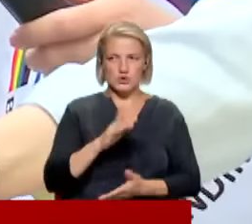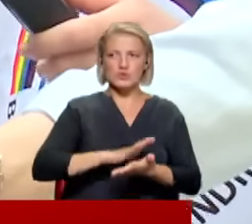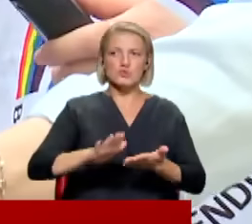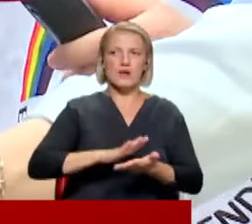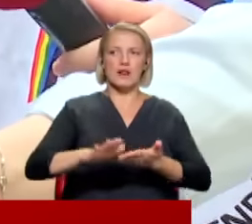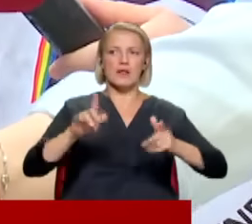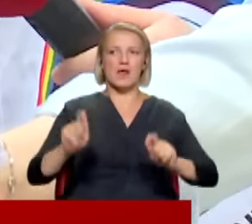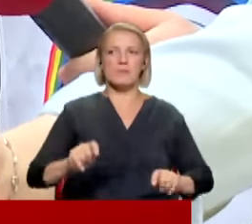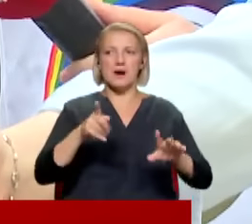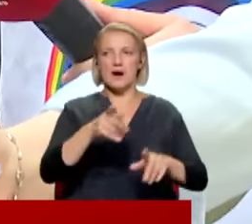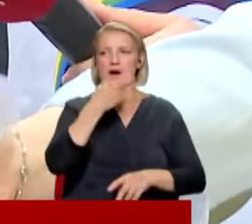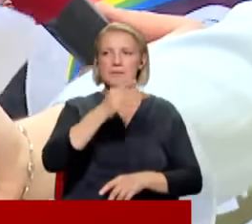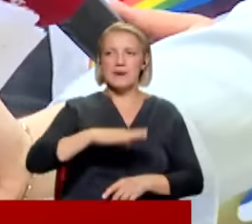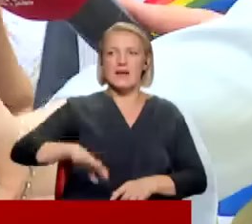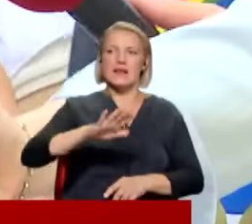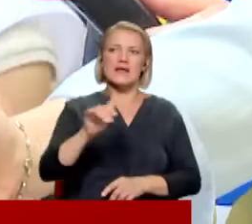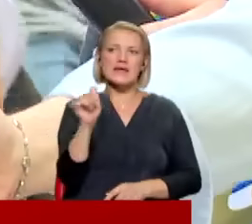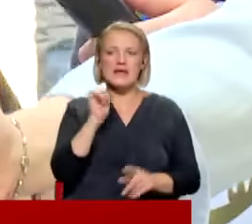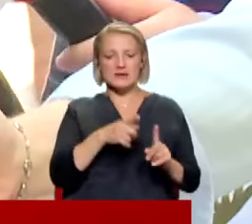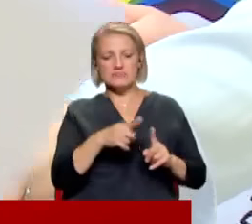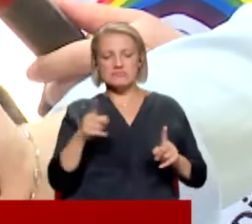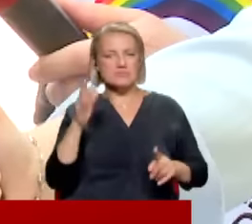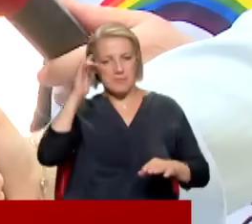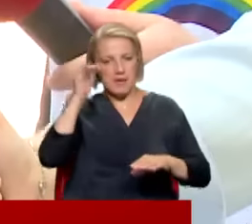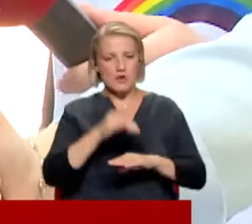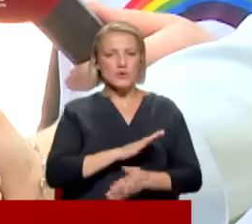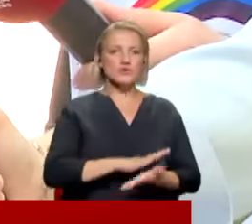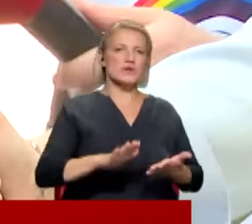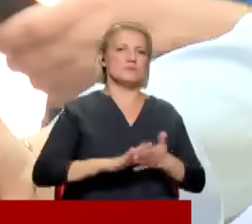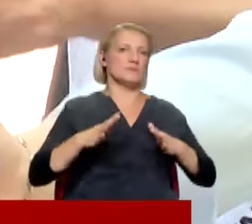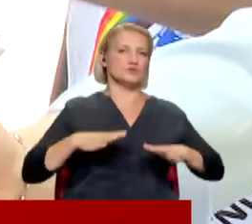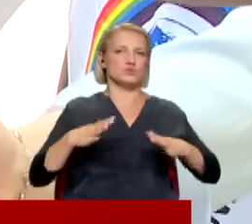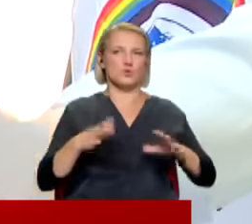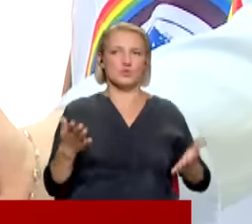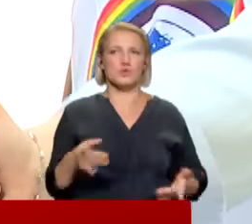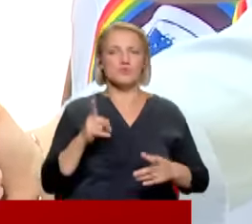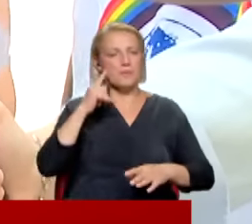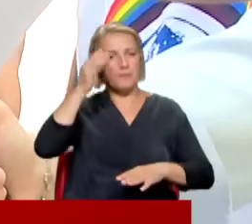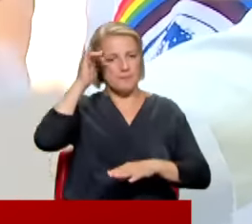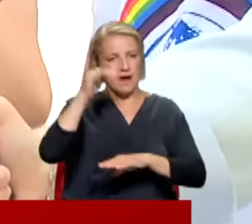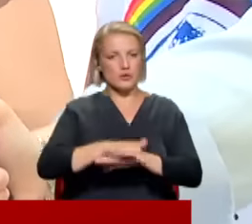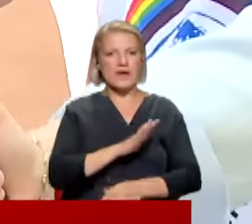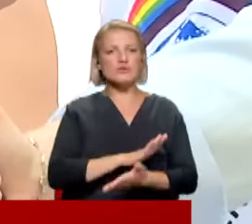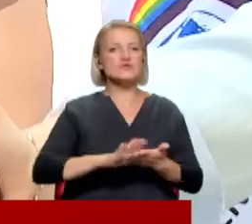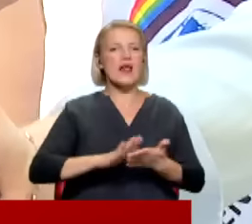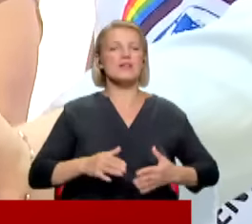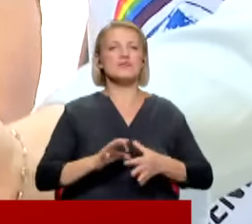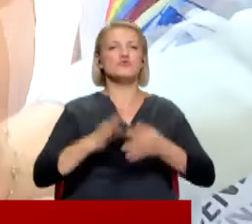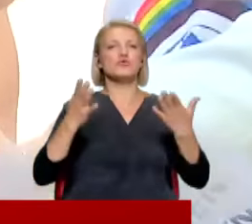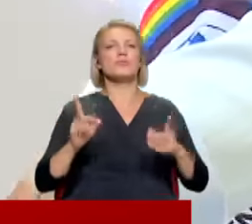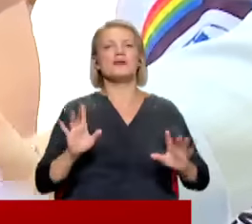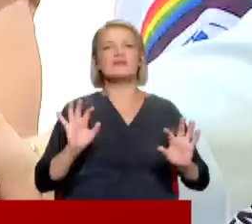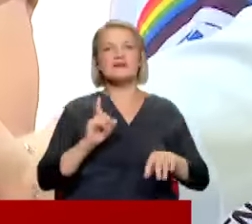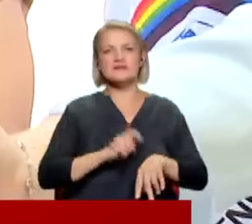düzelterek emeklilerin geriye dönük mağduriyetinin giderilmesini istiyoruz bu mağduriyetin giderilmediği takdirde